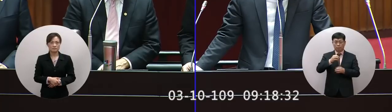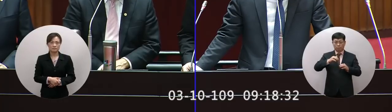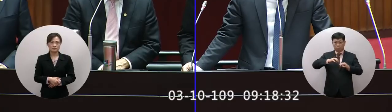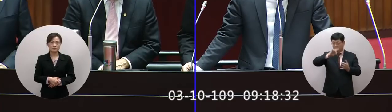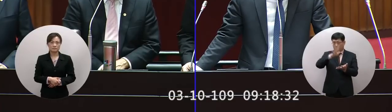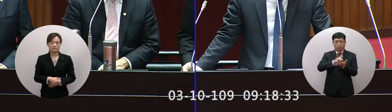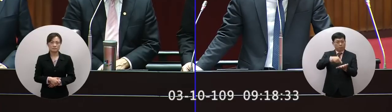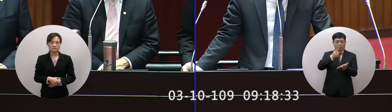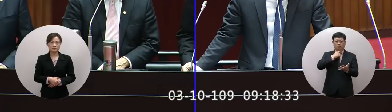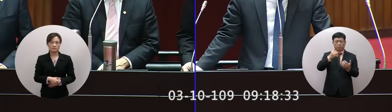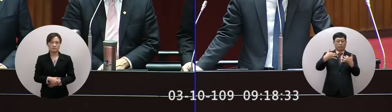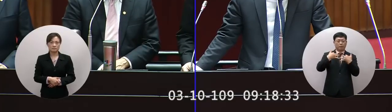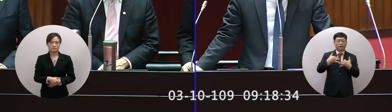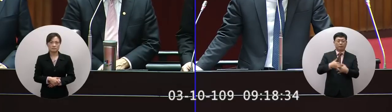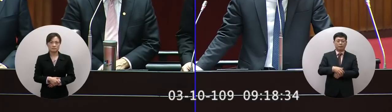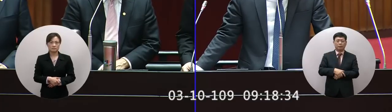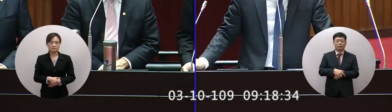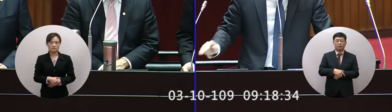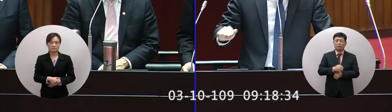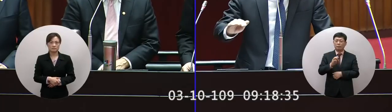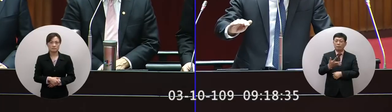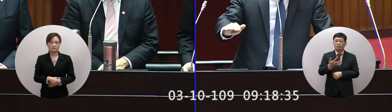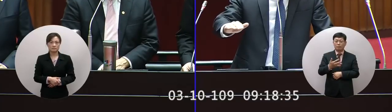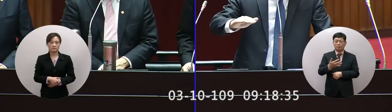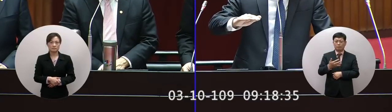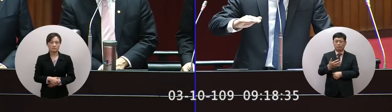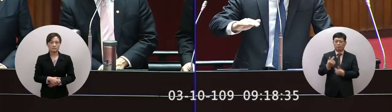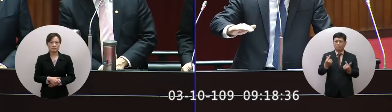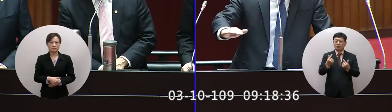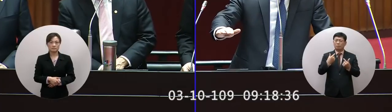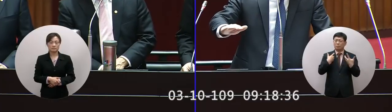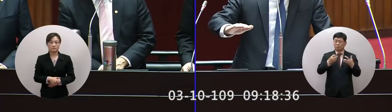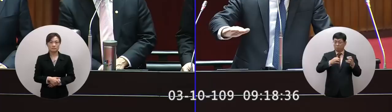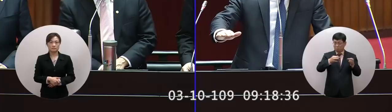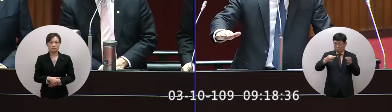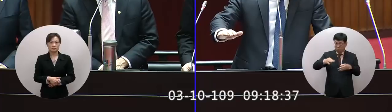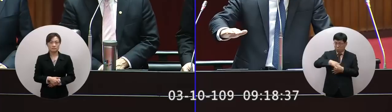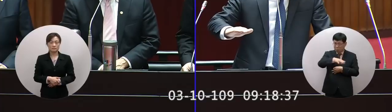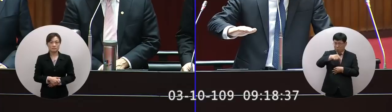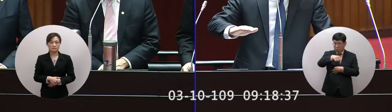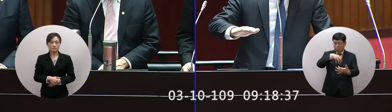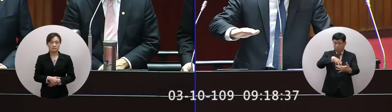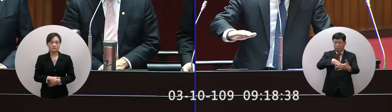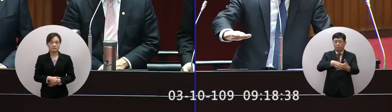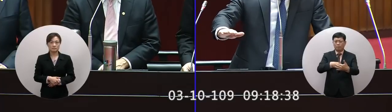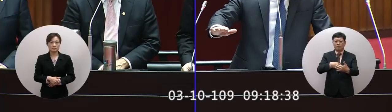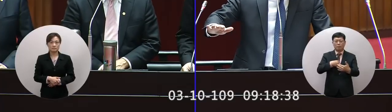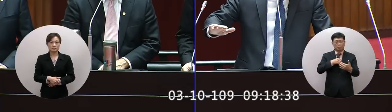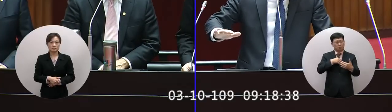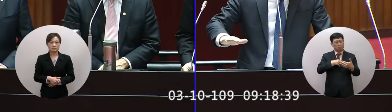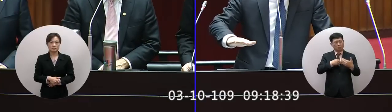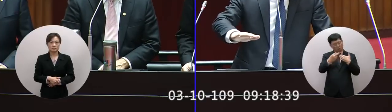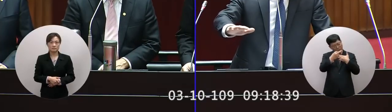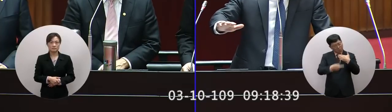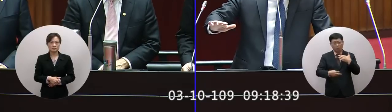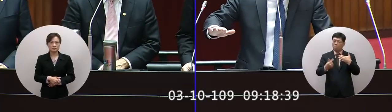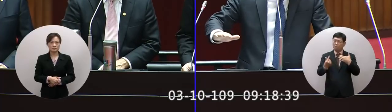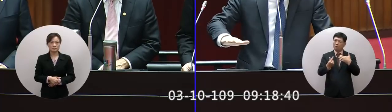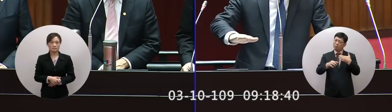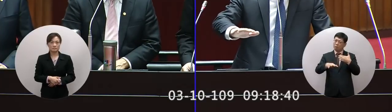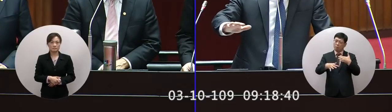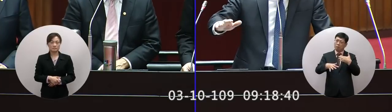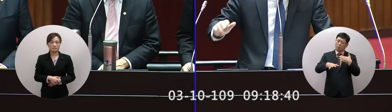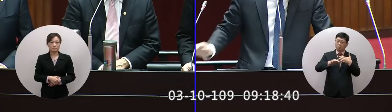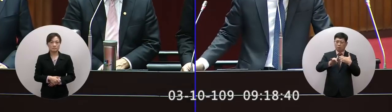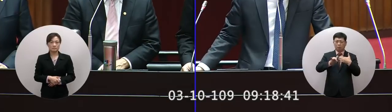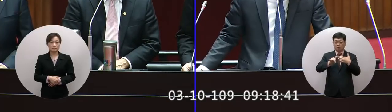次都来。因为很多在市场面上面的是表面上我们感觉上好像觉